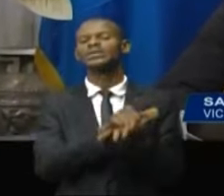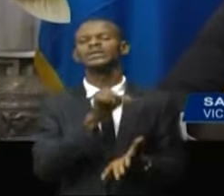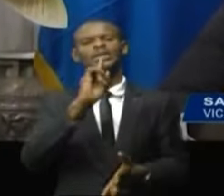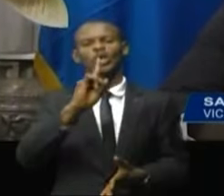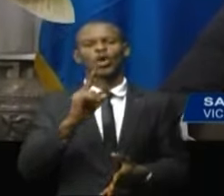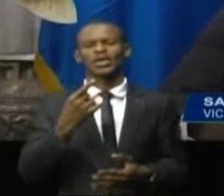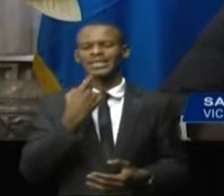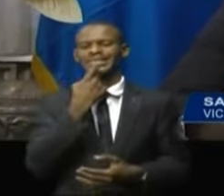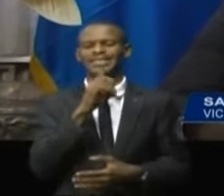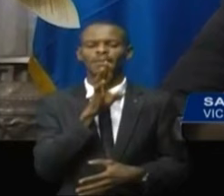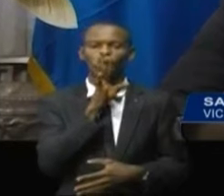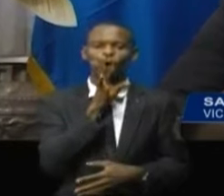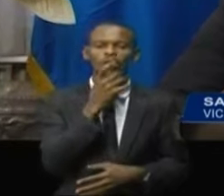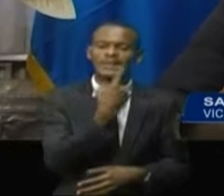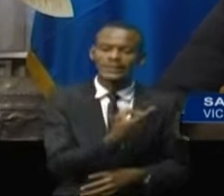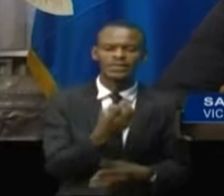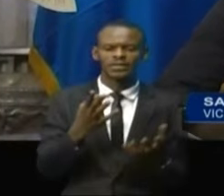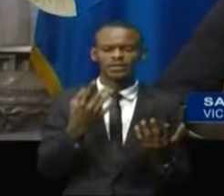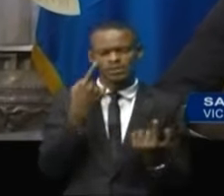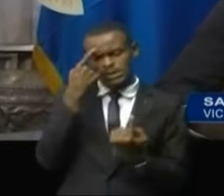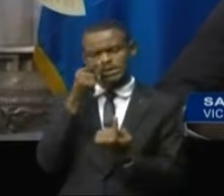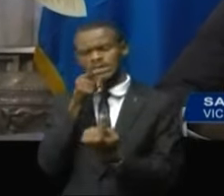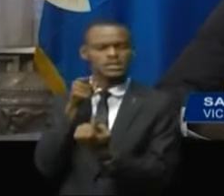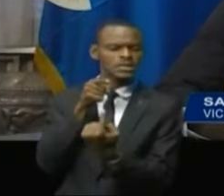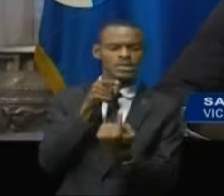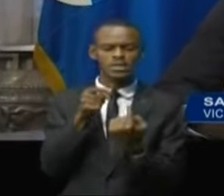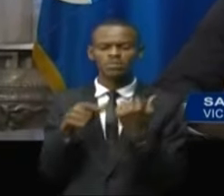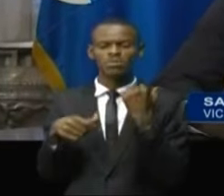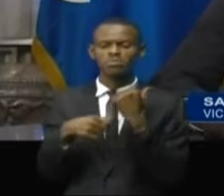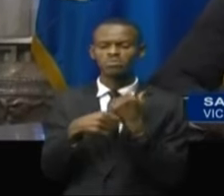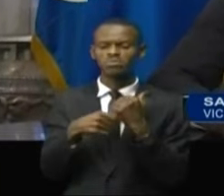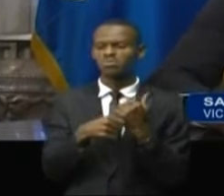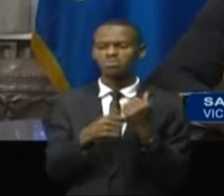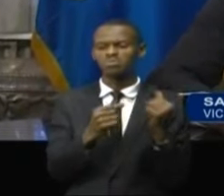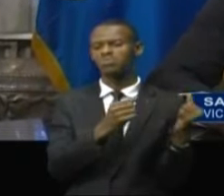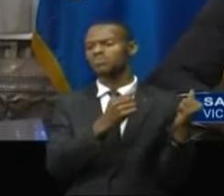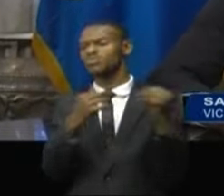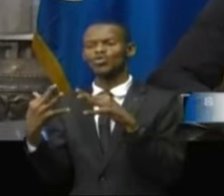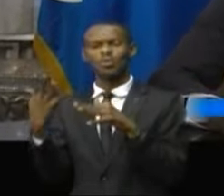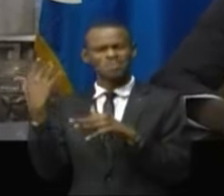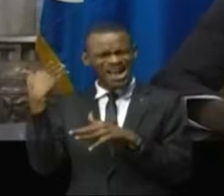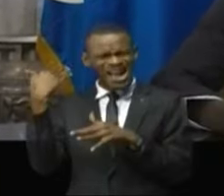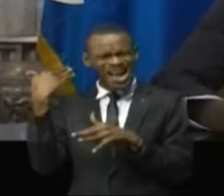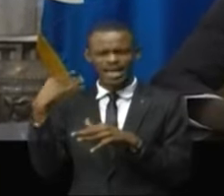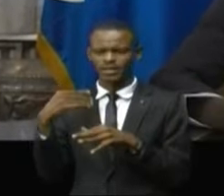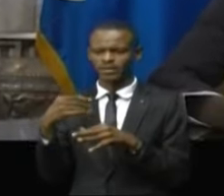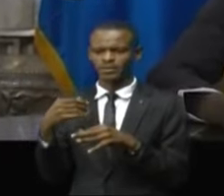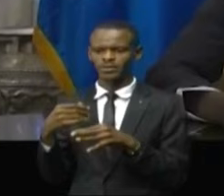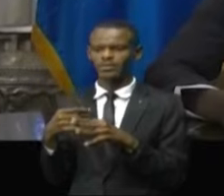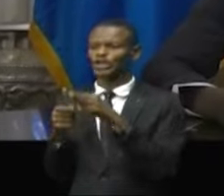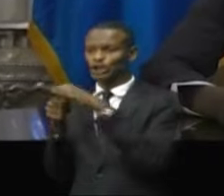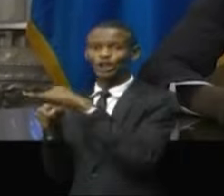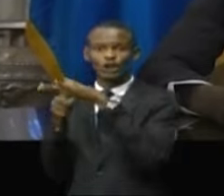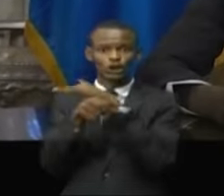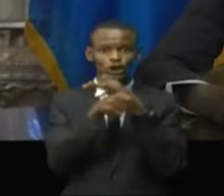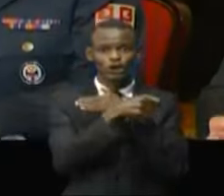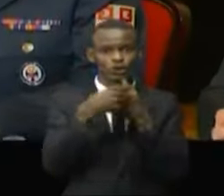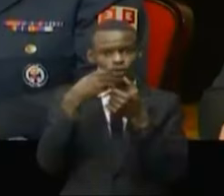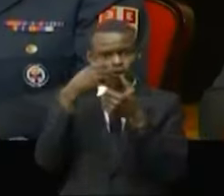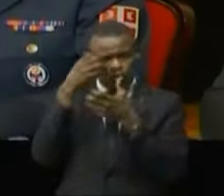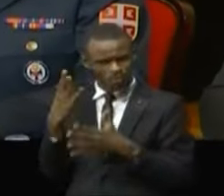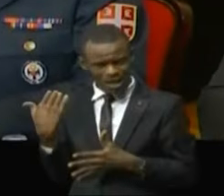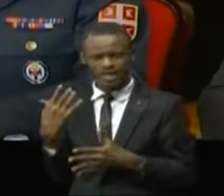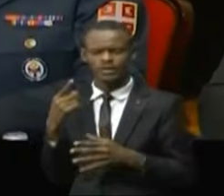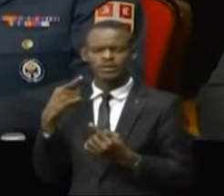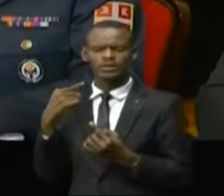Kagame, prétendant qu'il poursuit le génocide FDLR rwandais sur notre sol congolais.